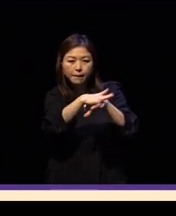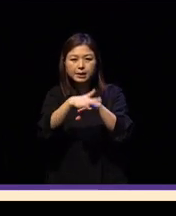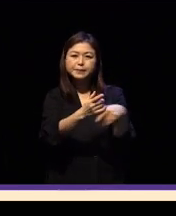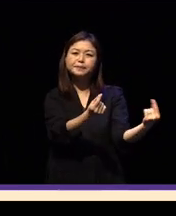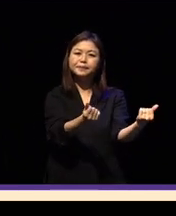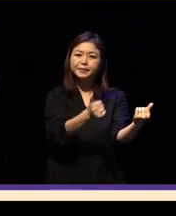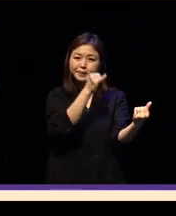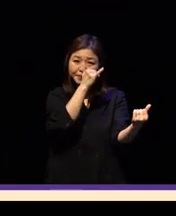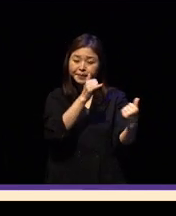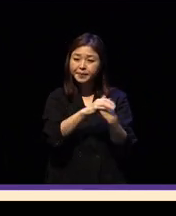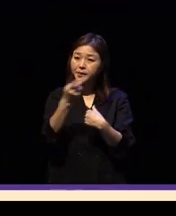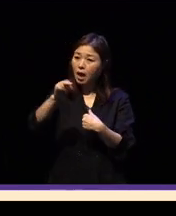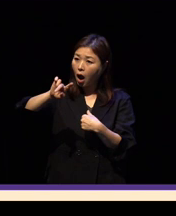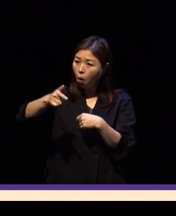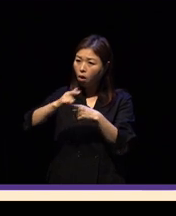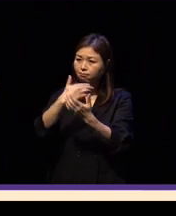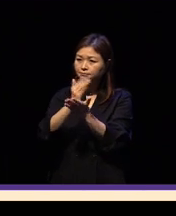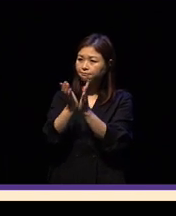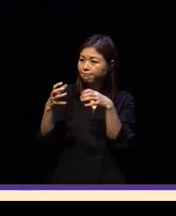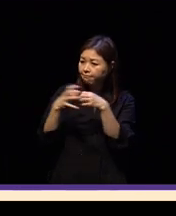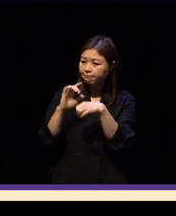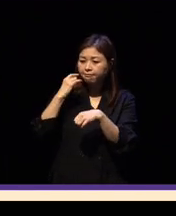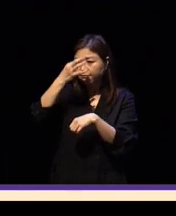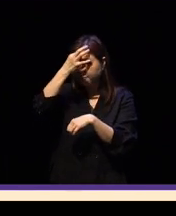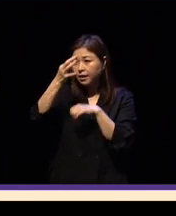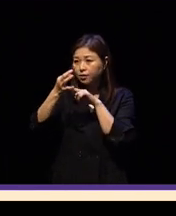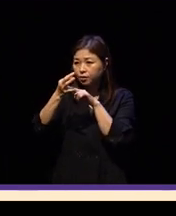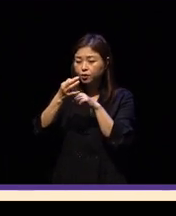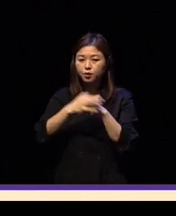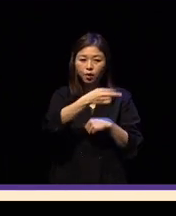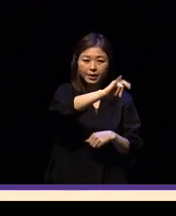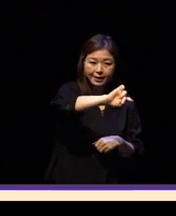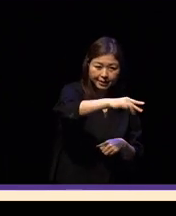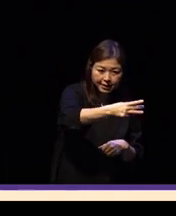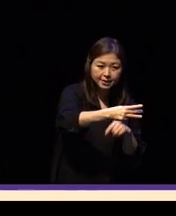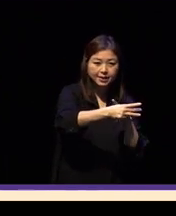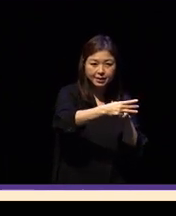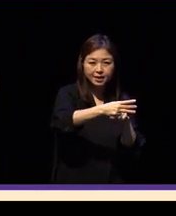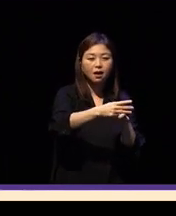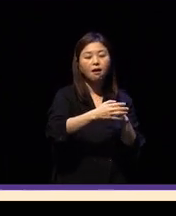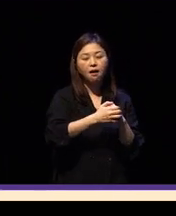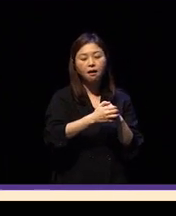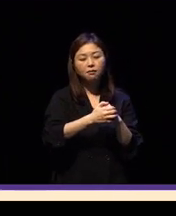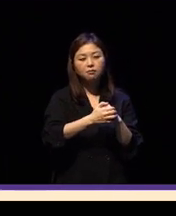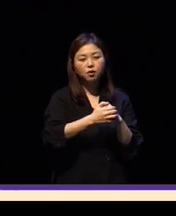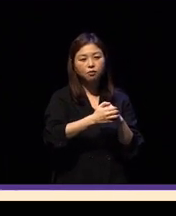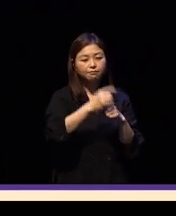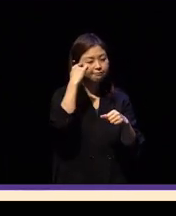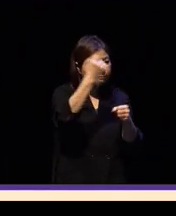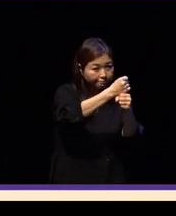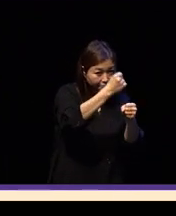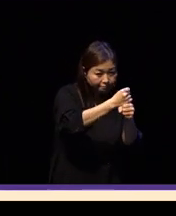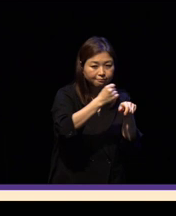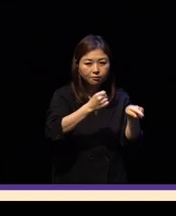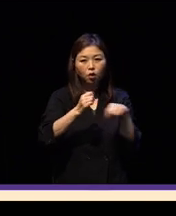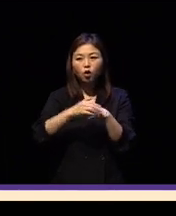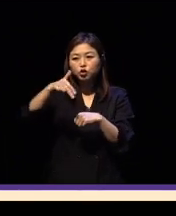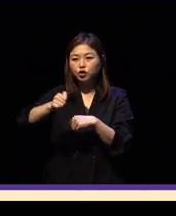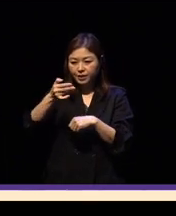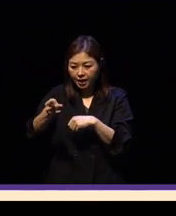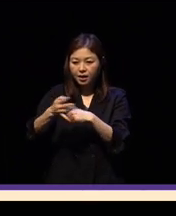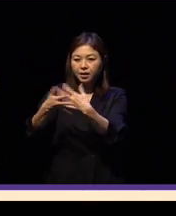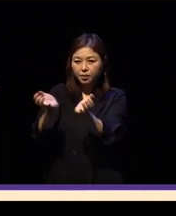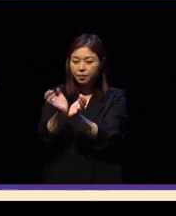이제이 다원예술 분야도 산실과 주체 이렇게 사업들이 나눠져 있고요 대체적으로 지역